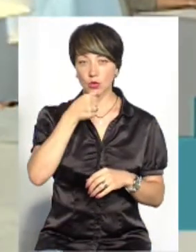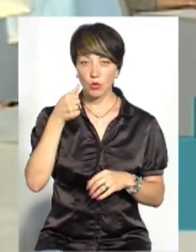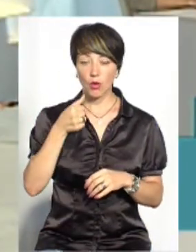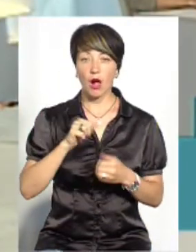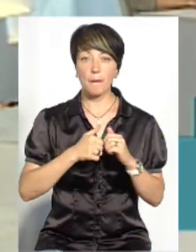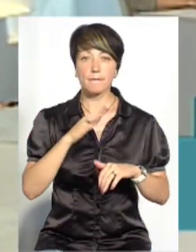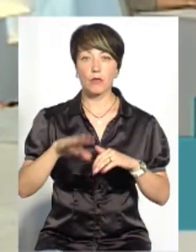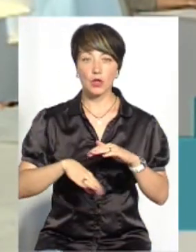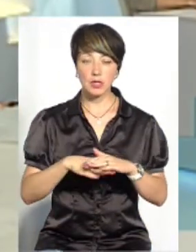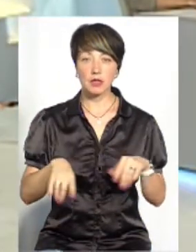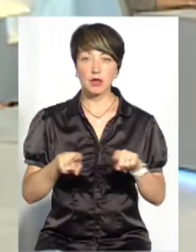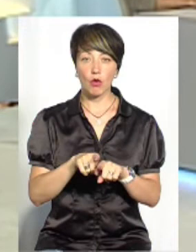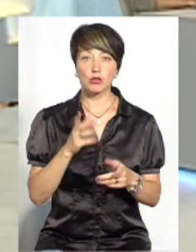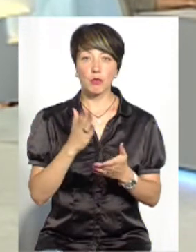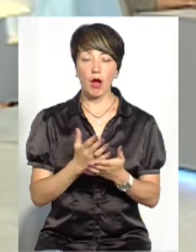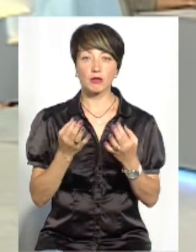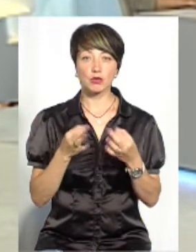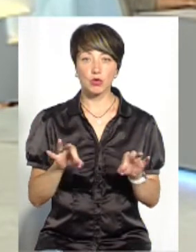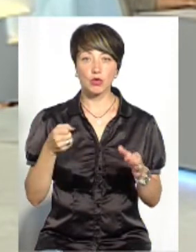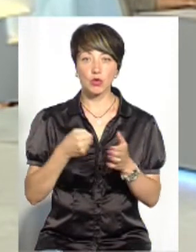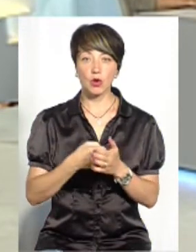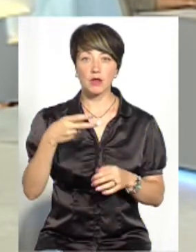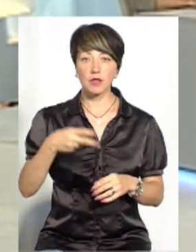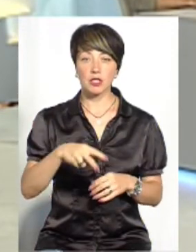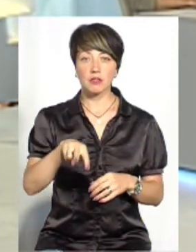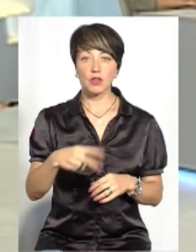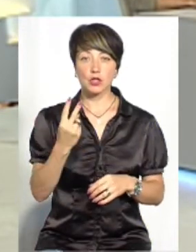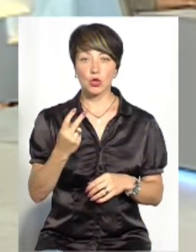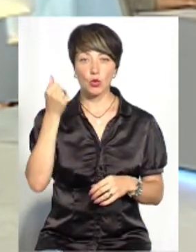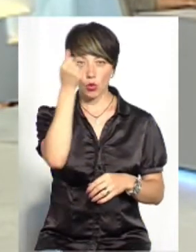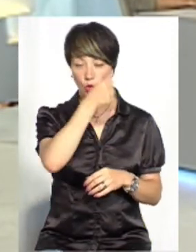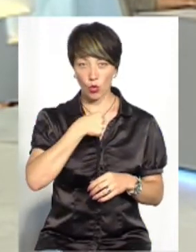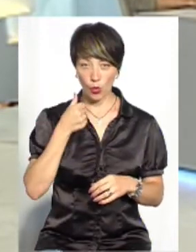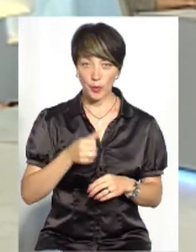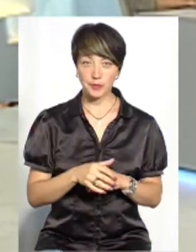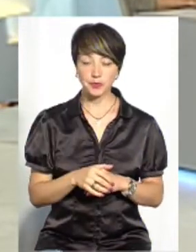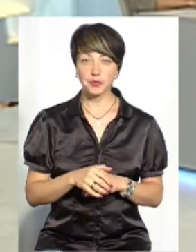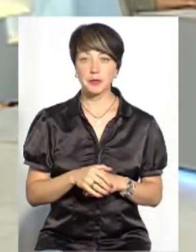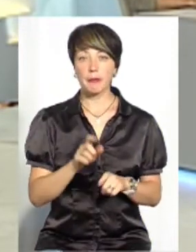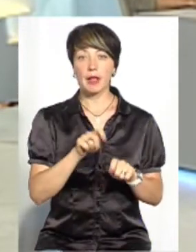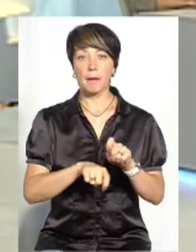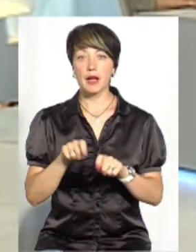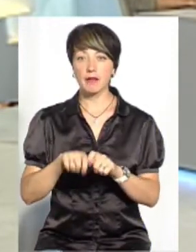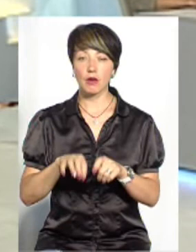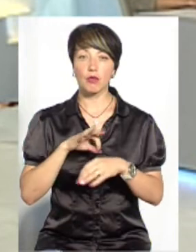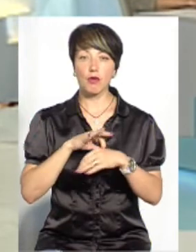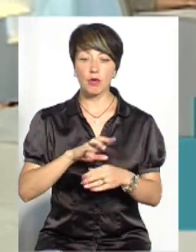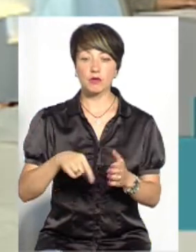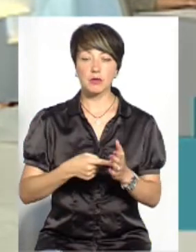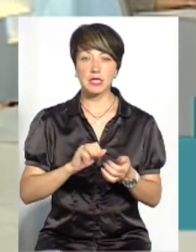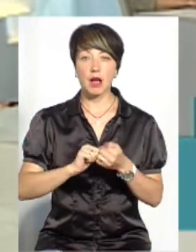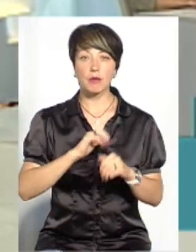Кам'янець-Подільський також має дозвіл до 2022 року. Перевірка проводилася в